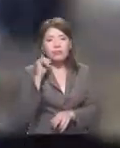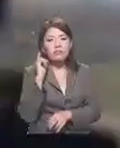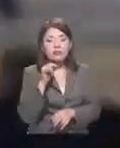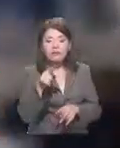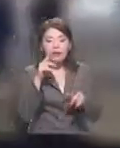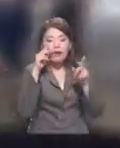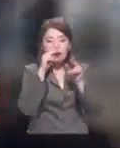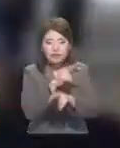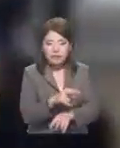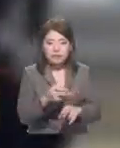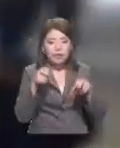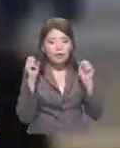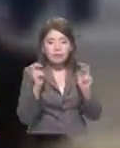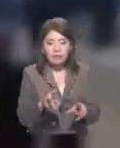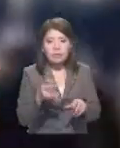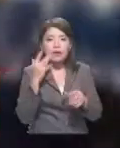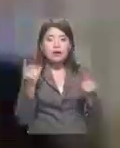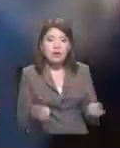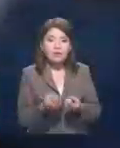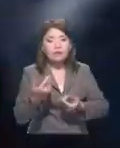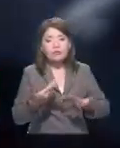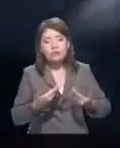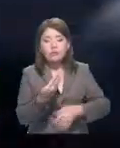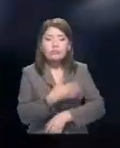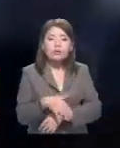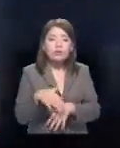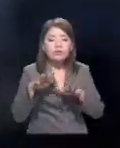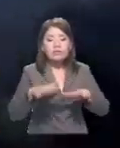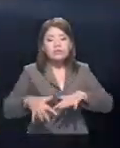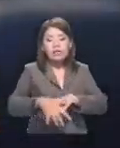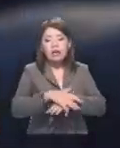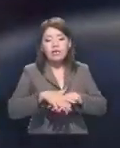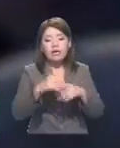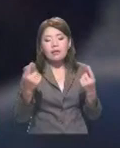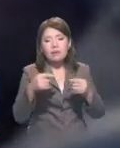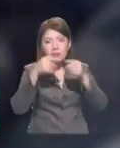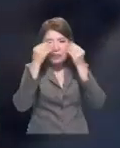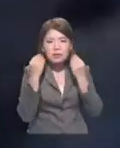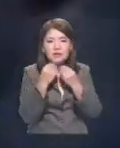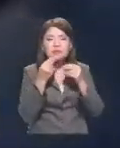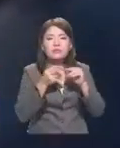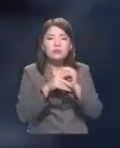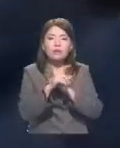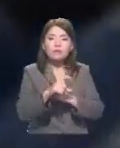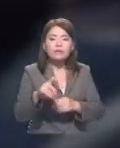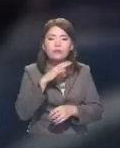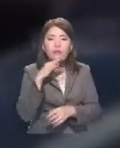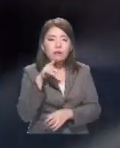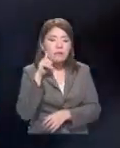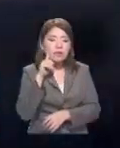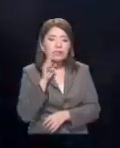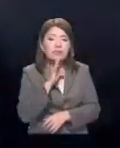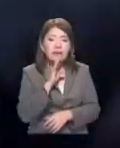шабудың қауіпті көрінісі. Күнделікті көшеде, қоғамдық орындарда қара жамылып, паранжамен бетін тұмшы алып алған қаршадай